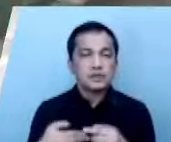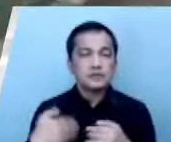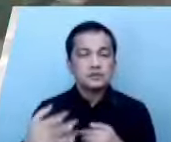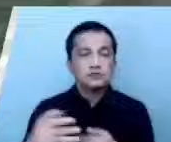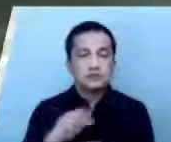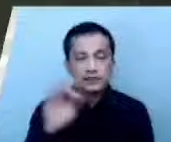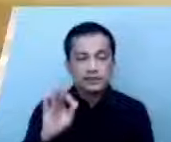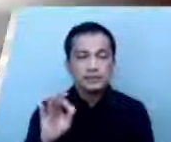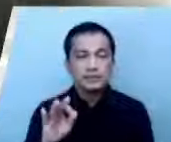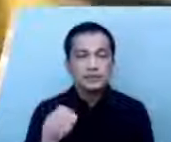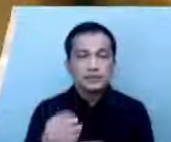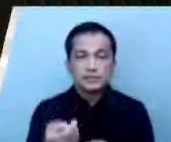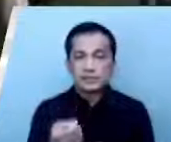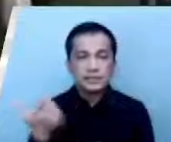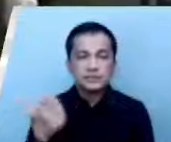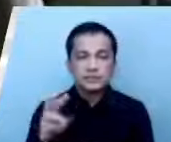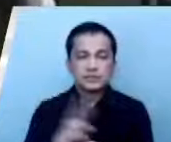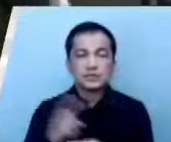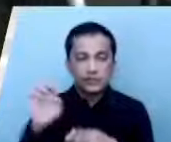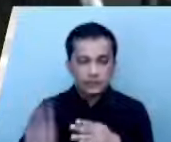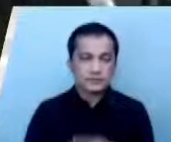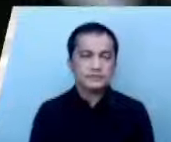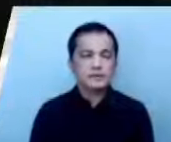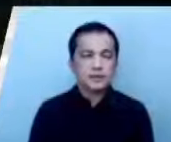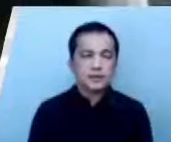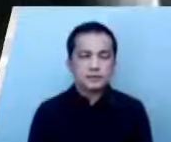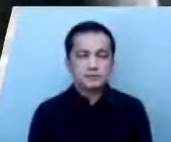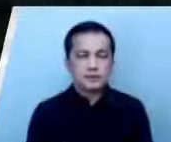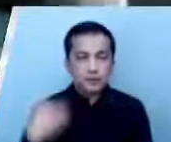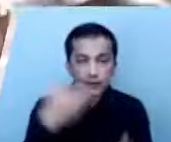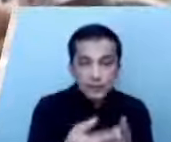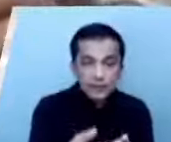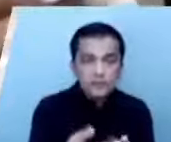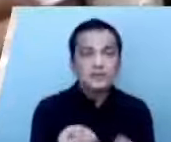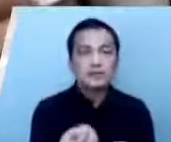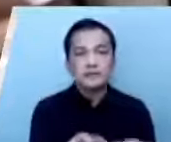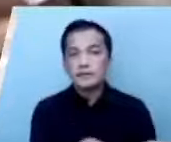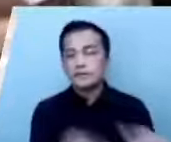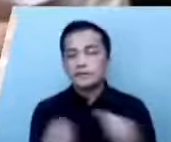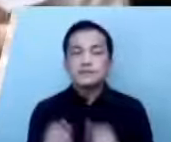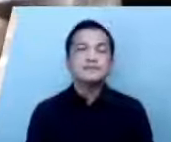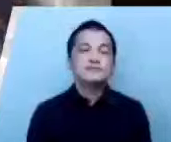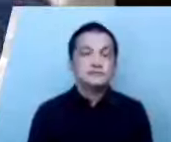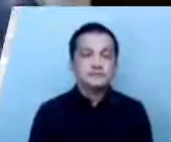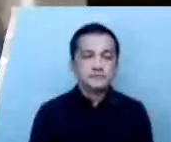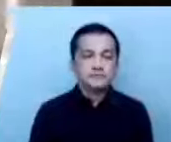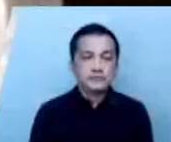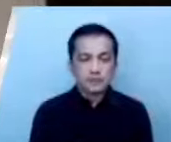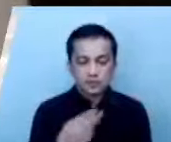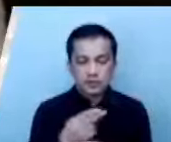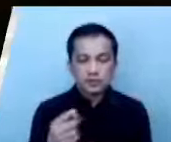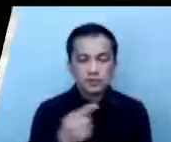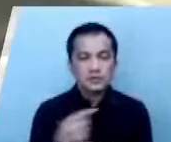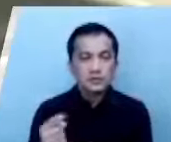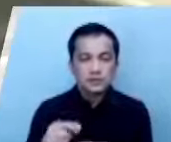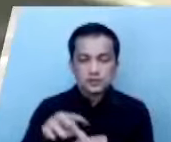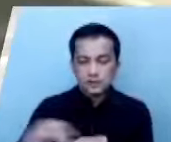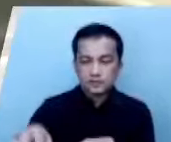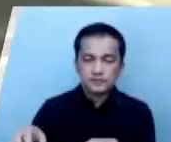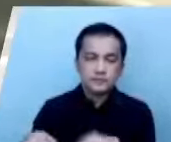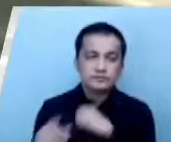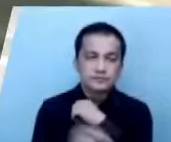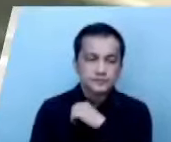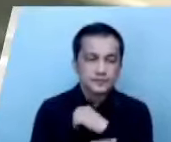sa weekend. Kung may parating, marami rin ang paalis ng lungsod para magsimana santa sa mga karating probinsya.